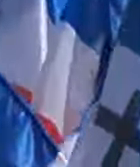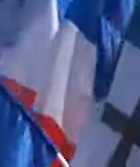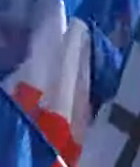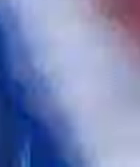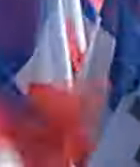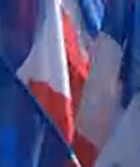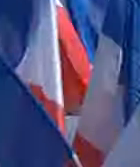ni